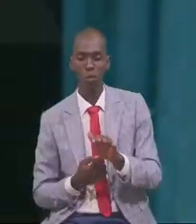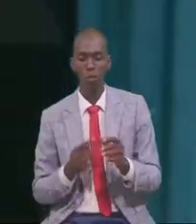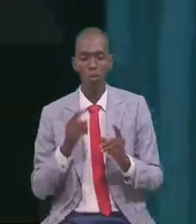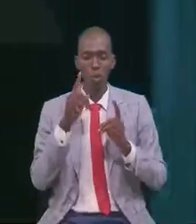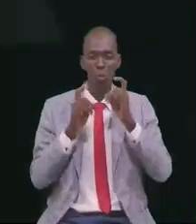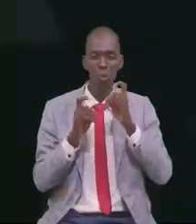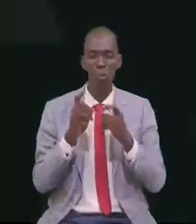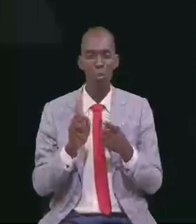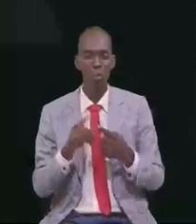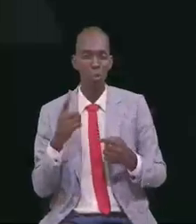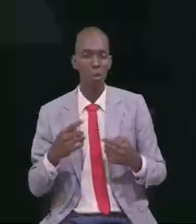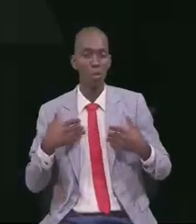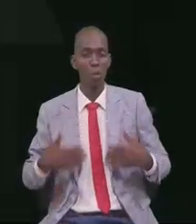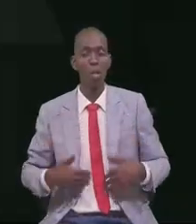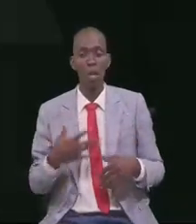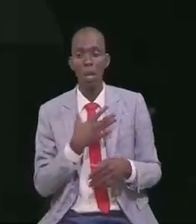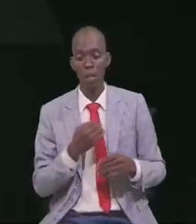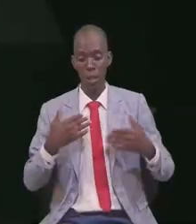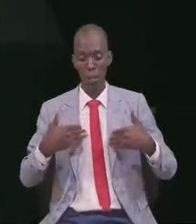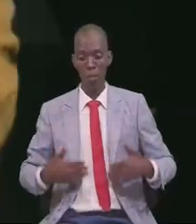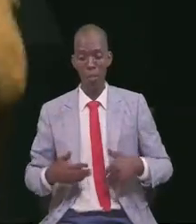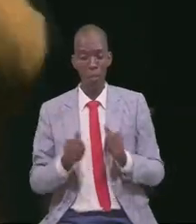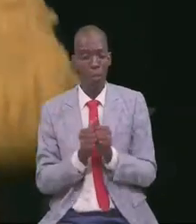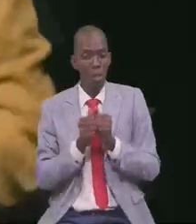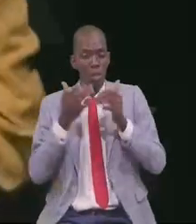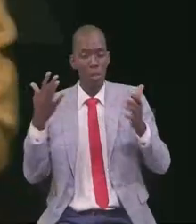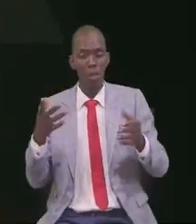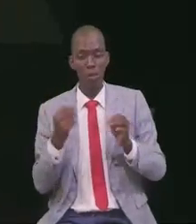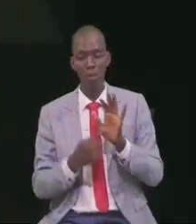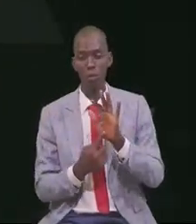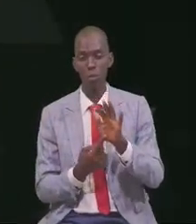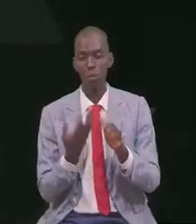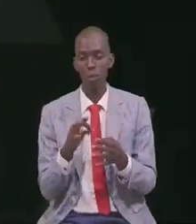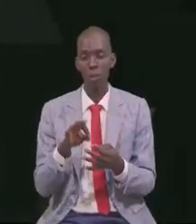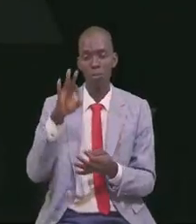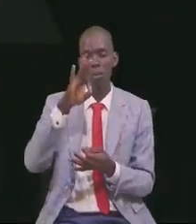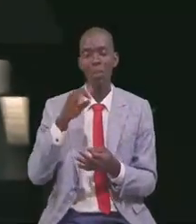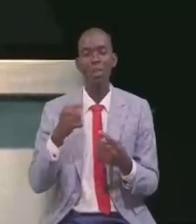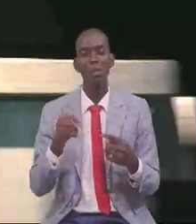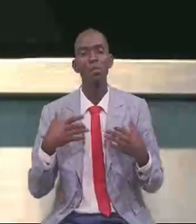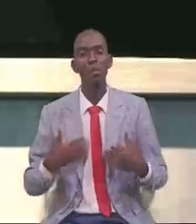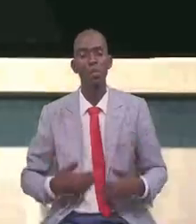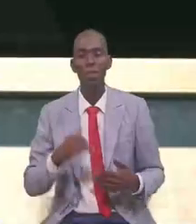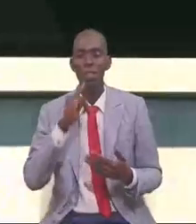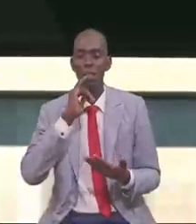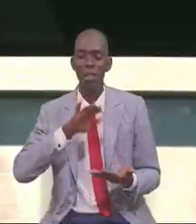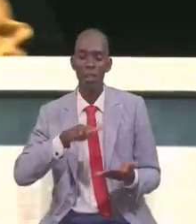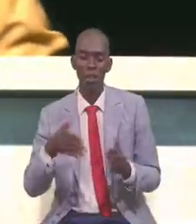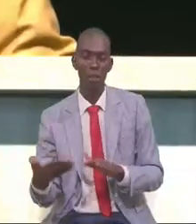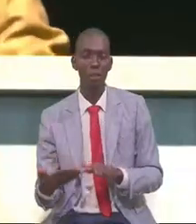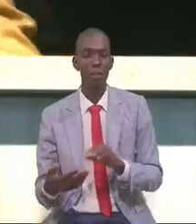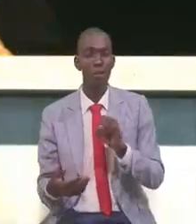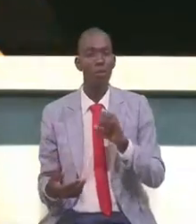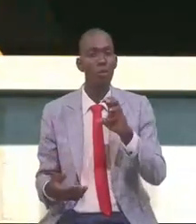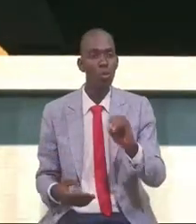sans l'expression de l'esprit, ce corps est mort. De même, la foi,